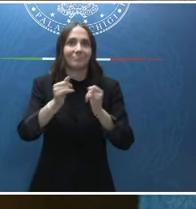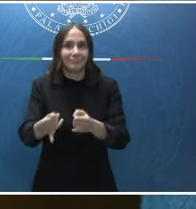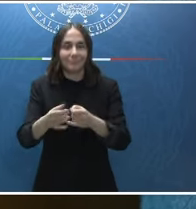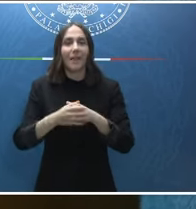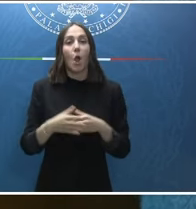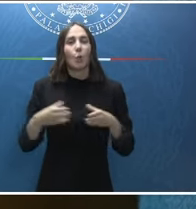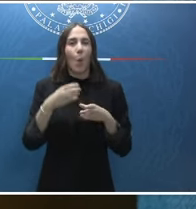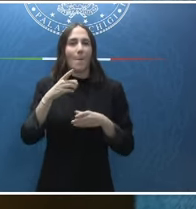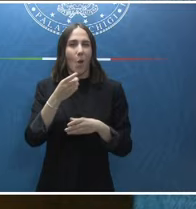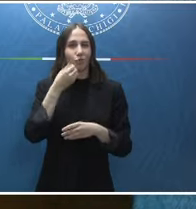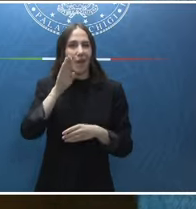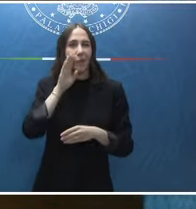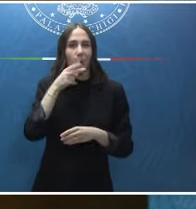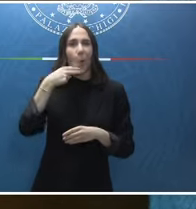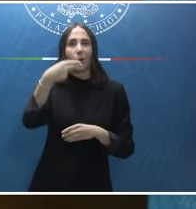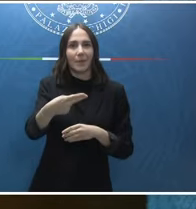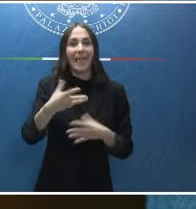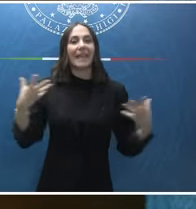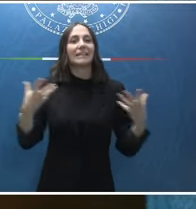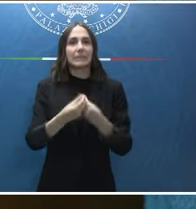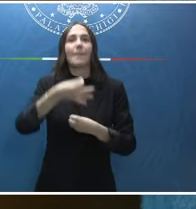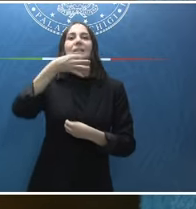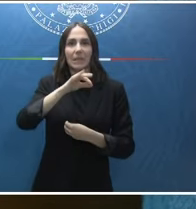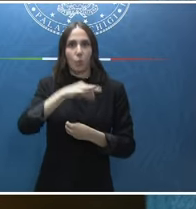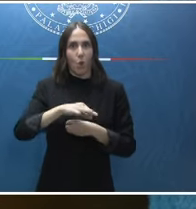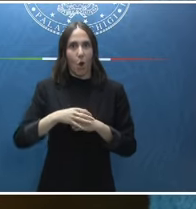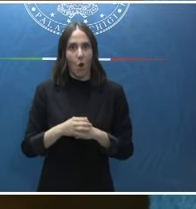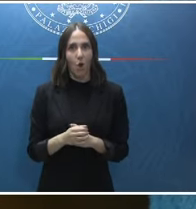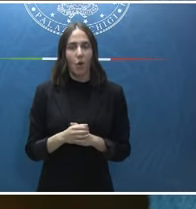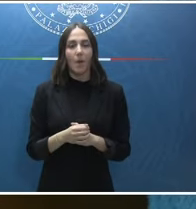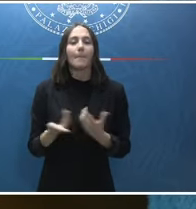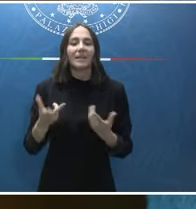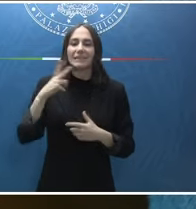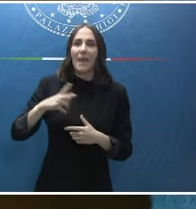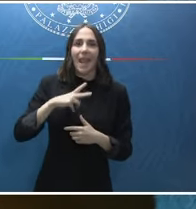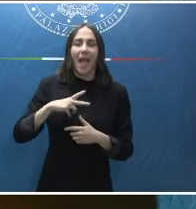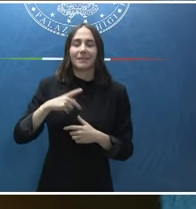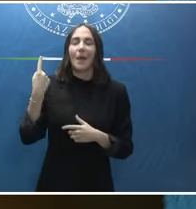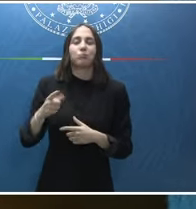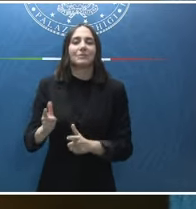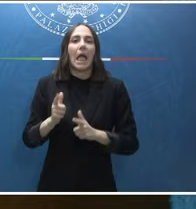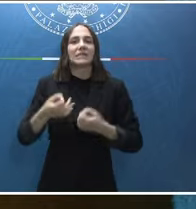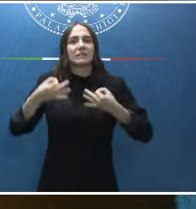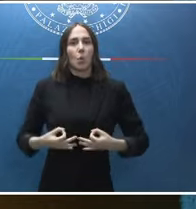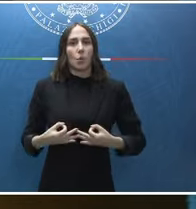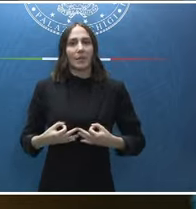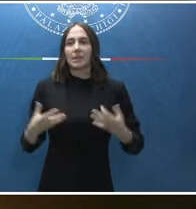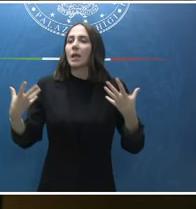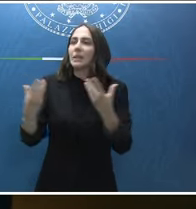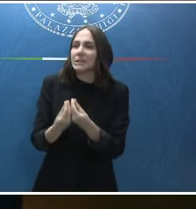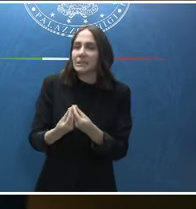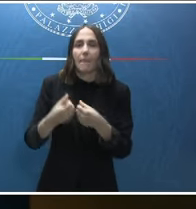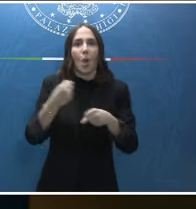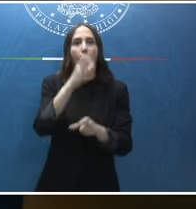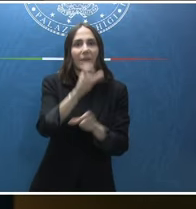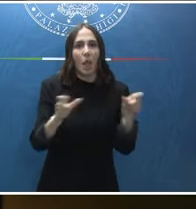può, perché ormai la speranza era la nostra certezza. Noi e i nostri ragazzi, insieme agli operatori